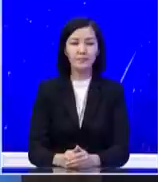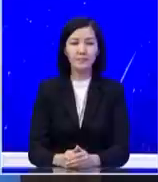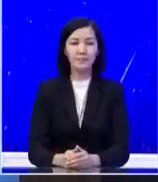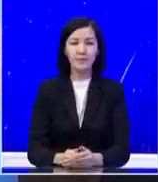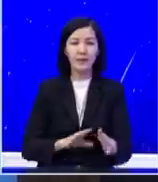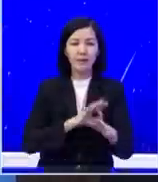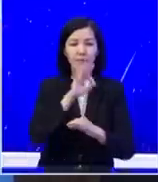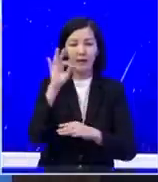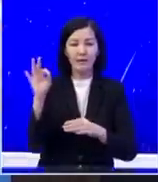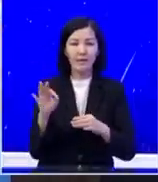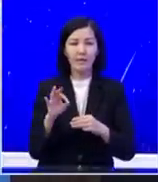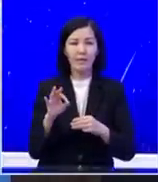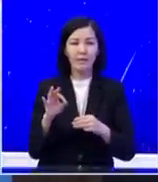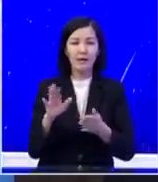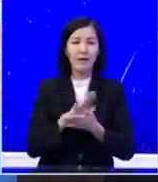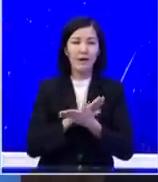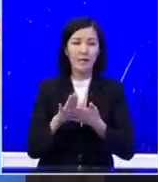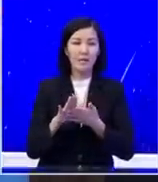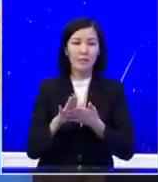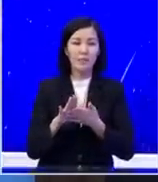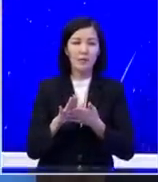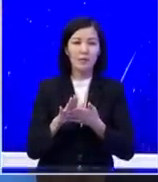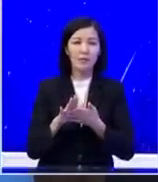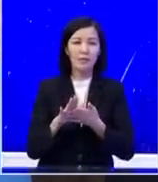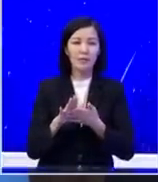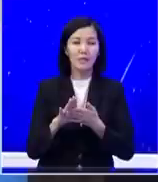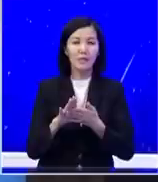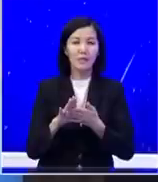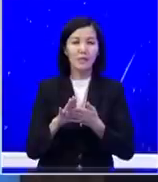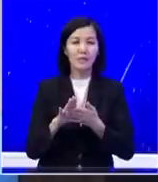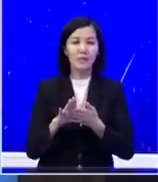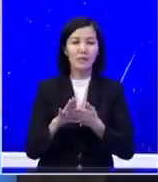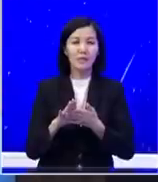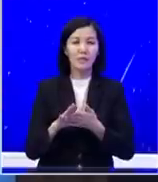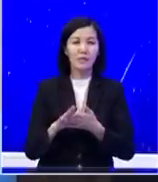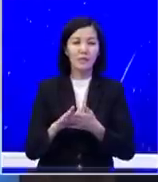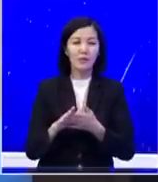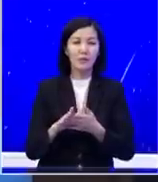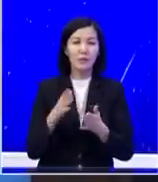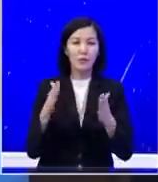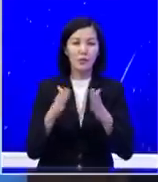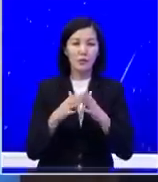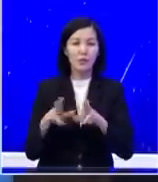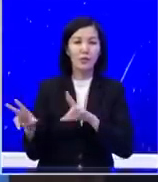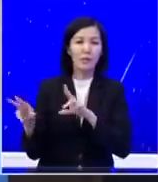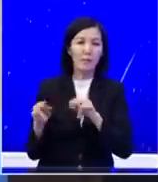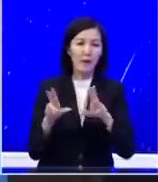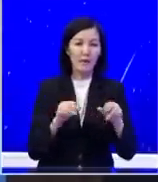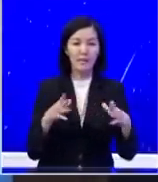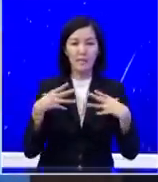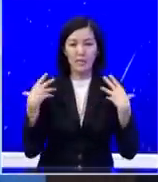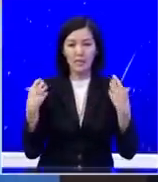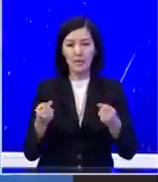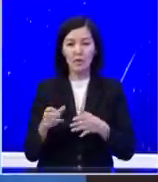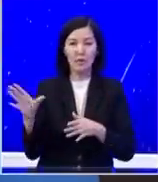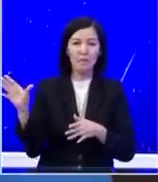азанды болсын, үйлерің қазанды болсын. Шаңғырақтан чат құйылып, дастарқанға жұрт жеріп, ғайберен